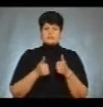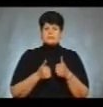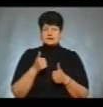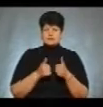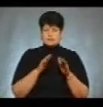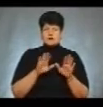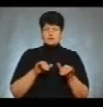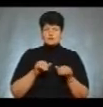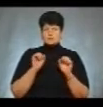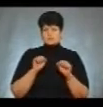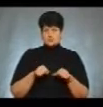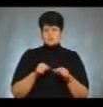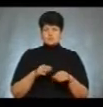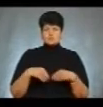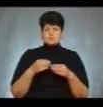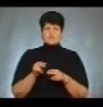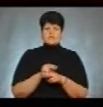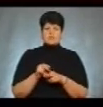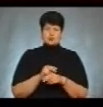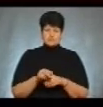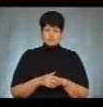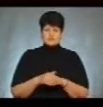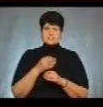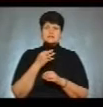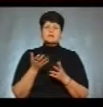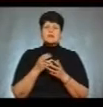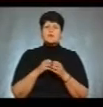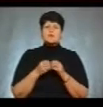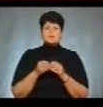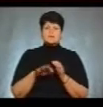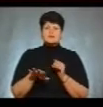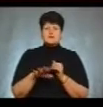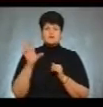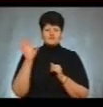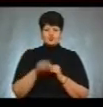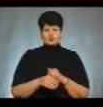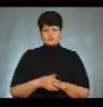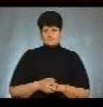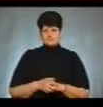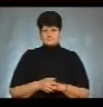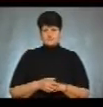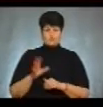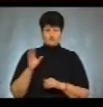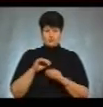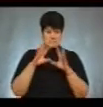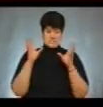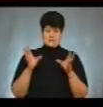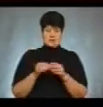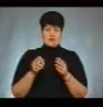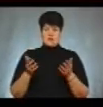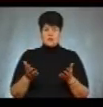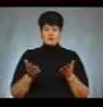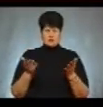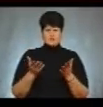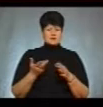процедуру, і тоді ми вже зможемо приступити тільки до ремонту. Скажіть, де найбільш проблемні ділянки? Всюди. Ну, всюди це дуже загально, все-таки є